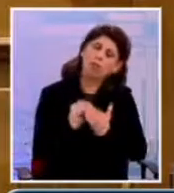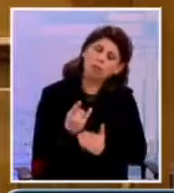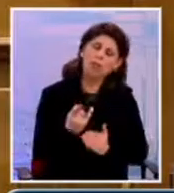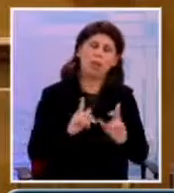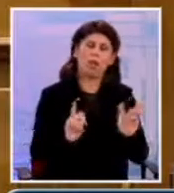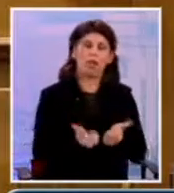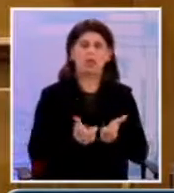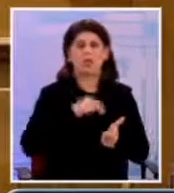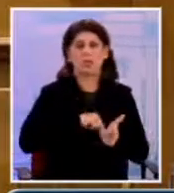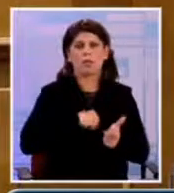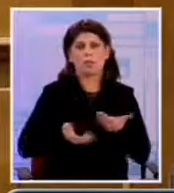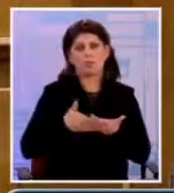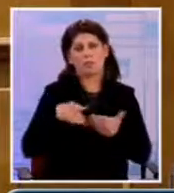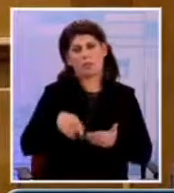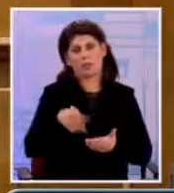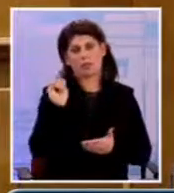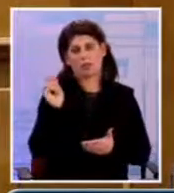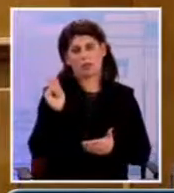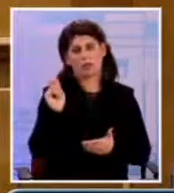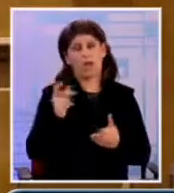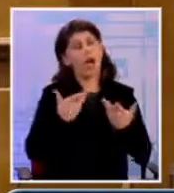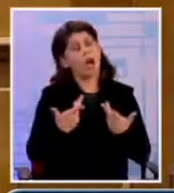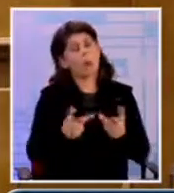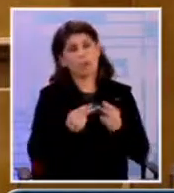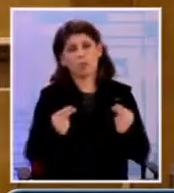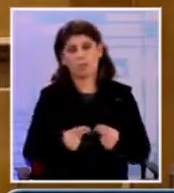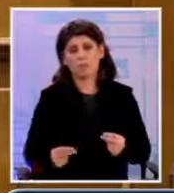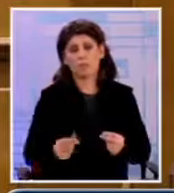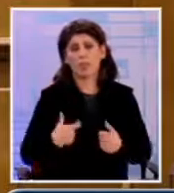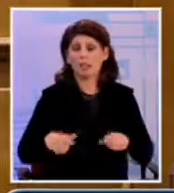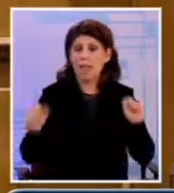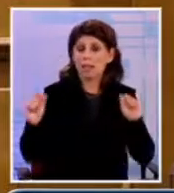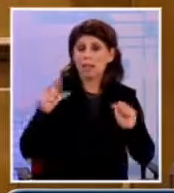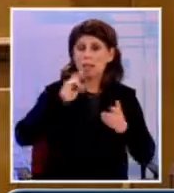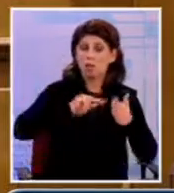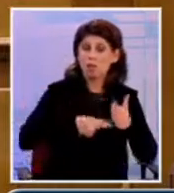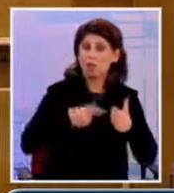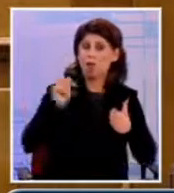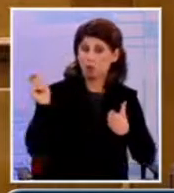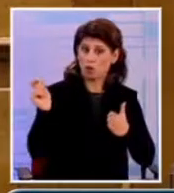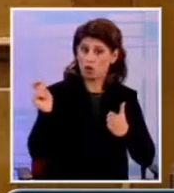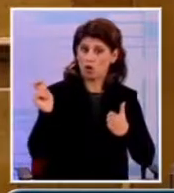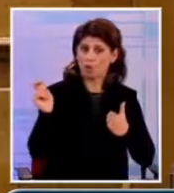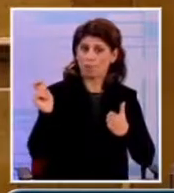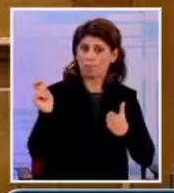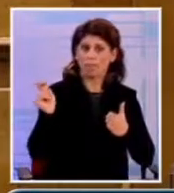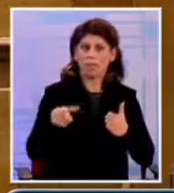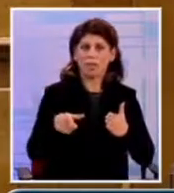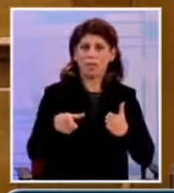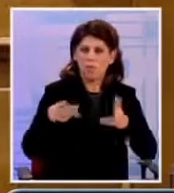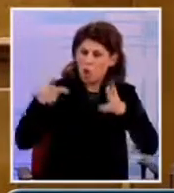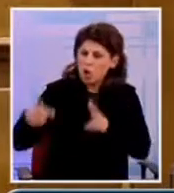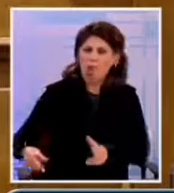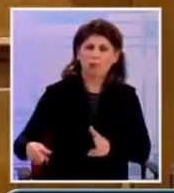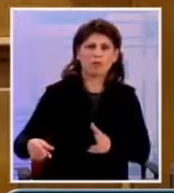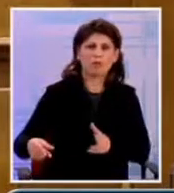συμφερόντων που εξυπηρετούνται από αυτές τις πολιτικές. Επομένως, η άρνηση των μνημονιακών πολιτικών, ο απογαλακτισμός